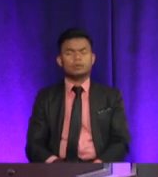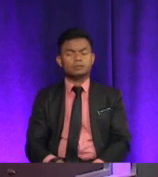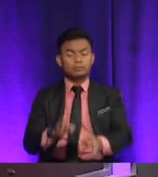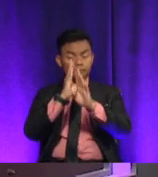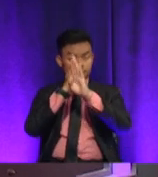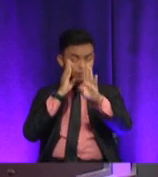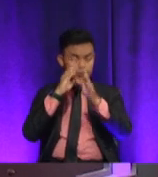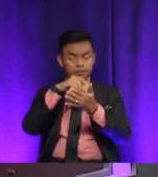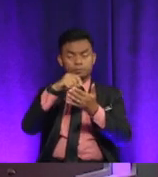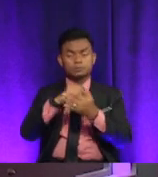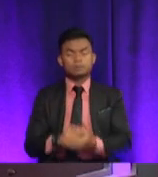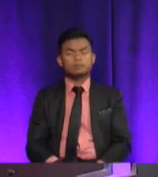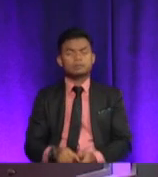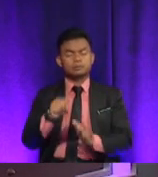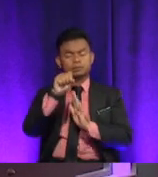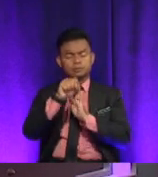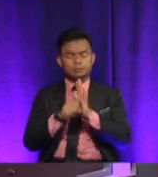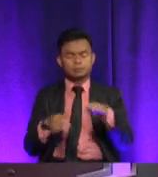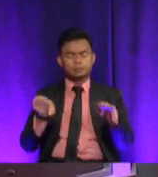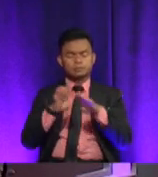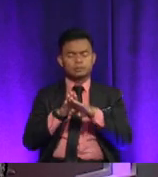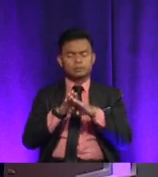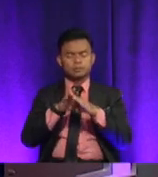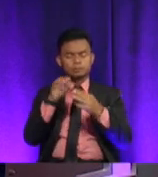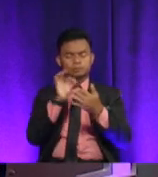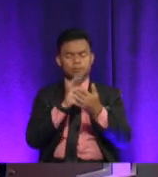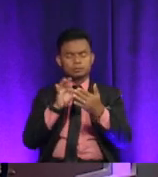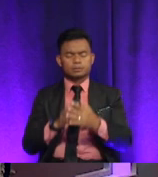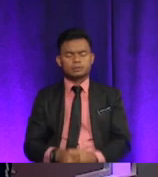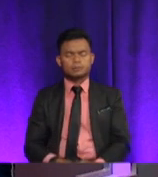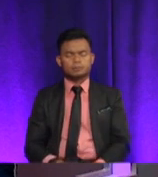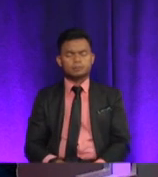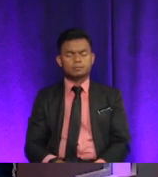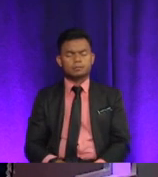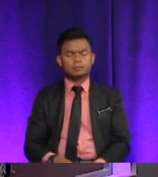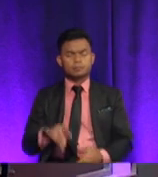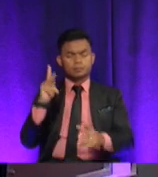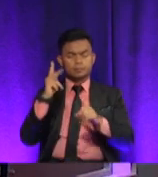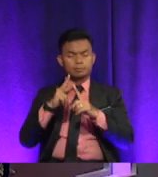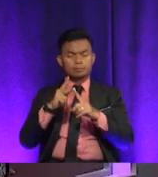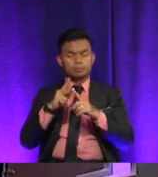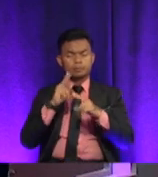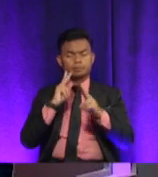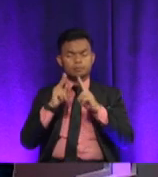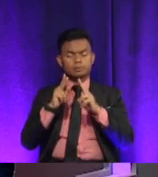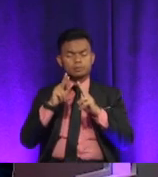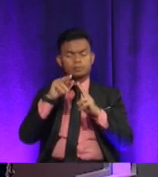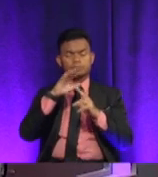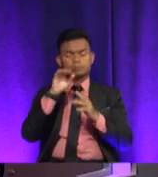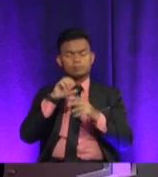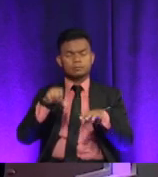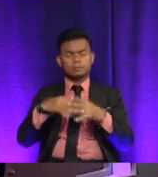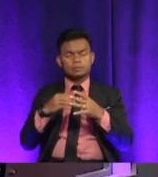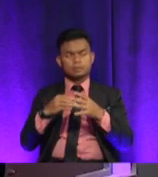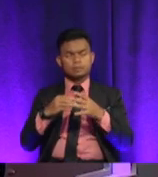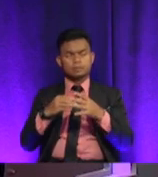puisinya Oke sebagai bukti Oke seterusnya pada rangka yang ketujuh rangkap yang ketujuh apa persoalan dia so